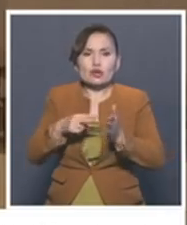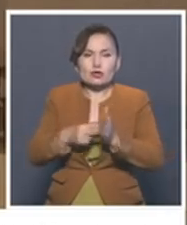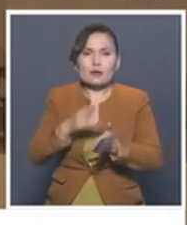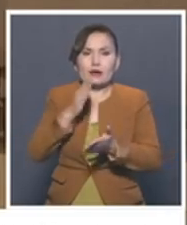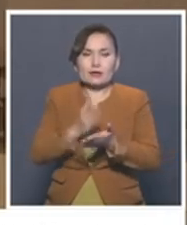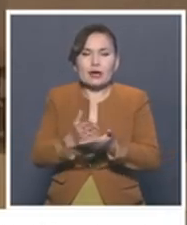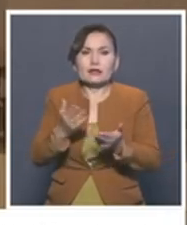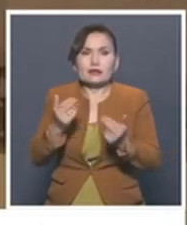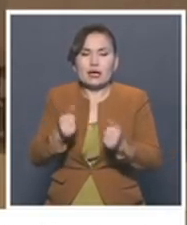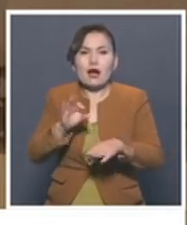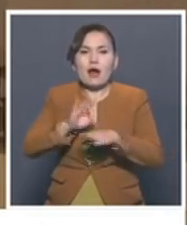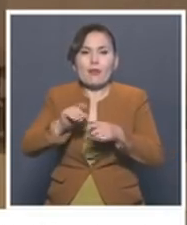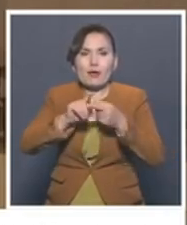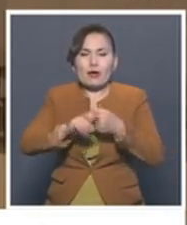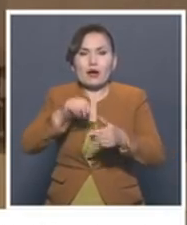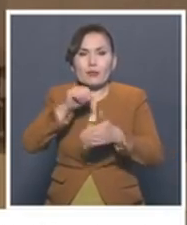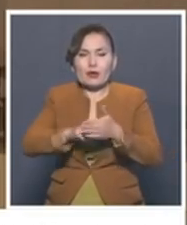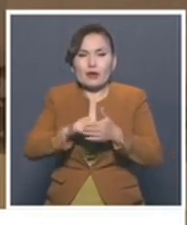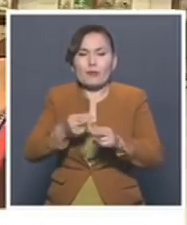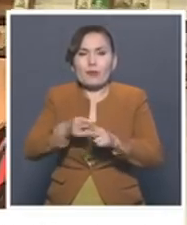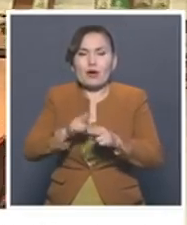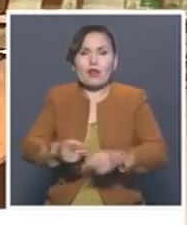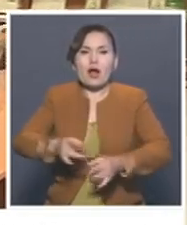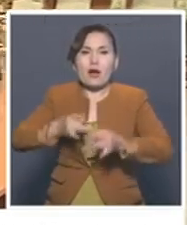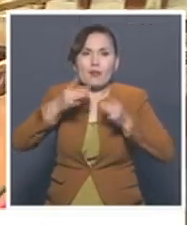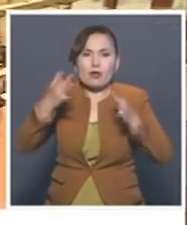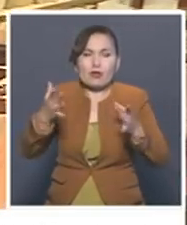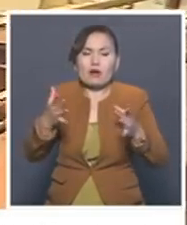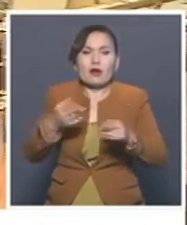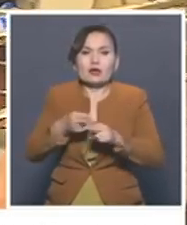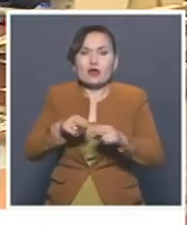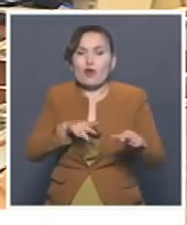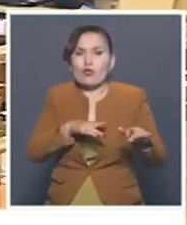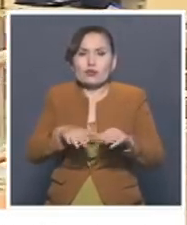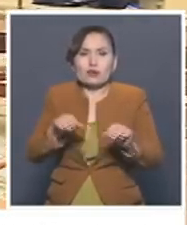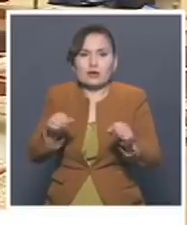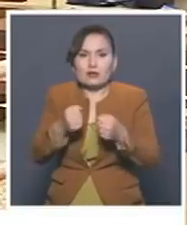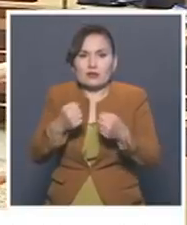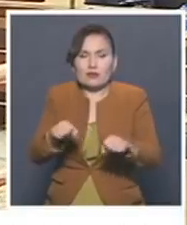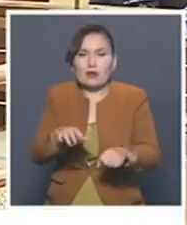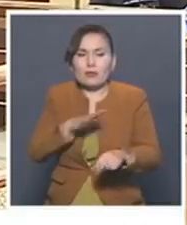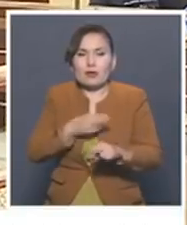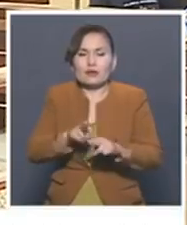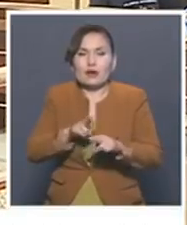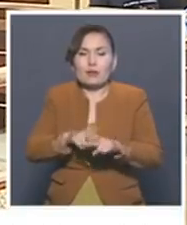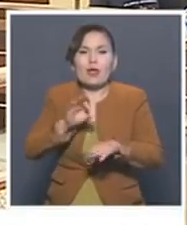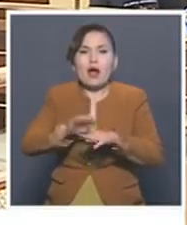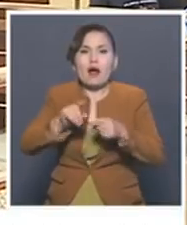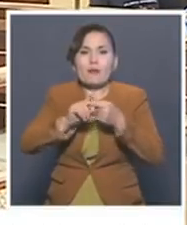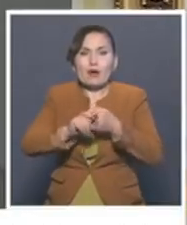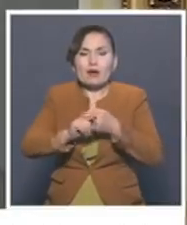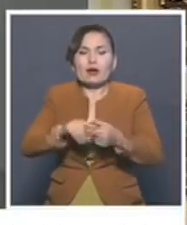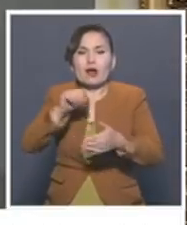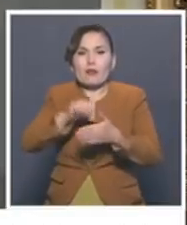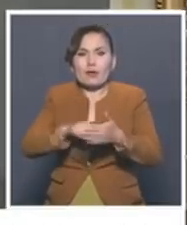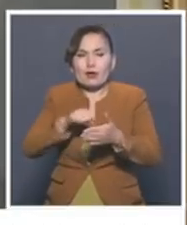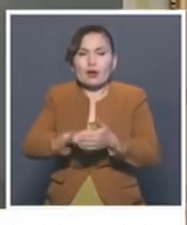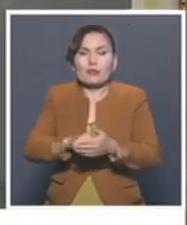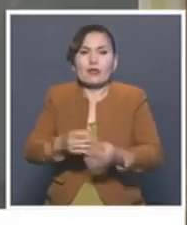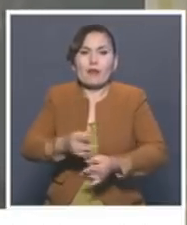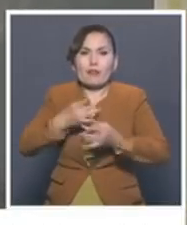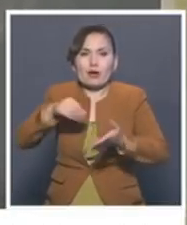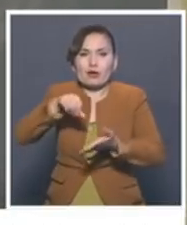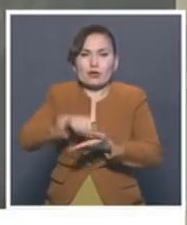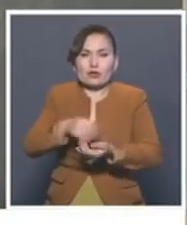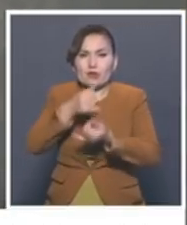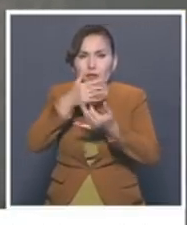еді. Алайда эпидахуалға орай мерейтойды өткізу мүмкін болмады. Карантин салдарынан халық қатысуы тез шаралар қысқарғанмен тойдың